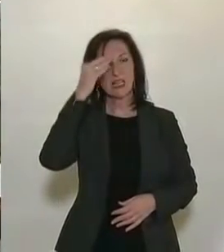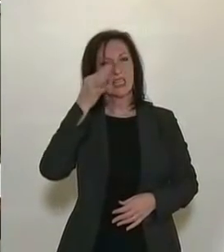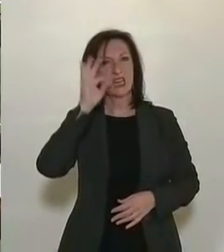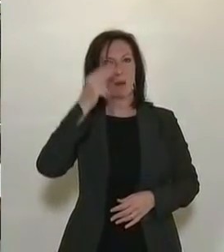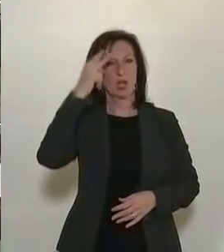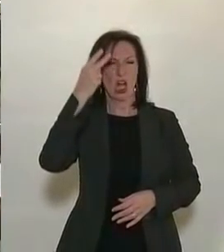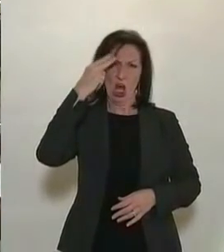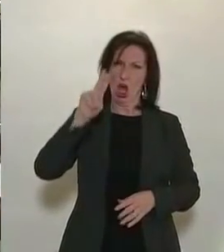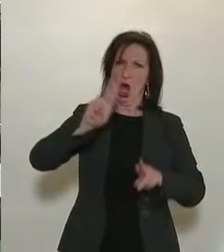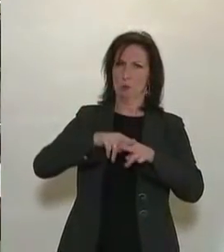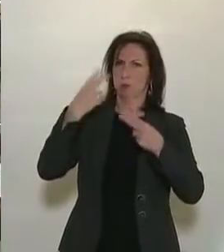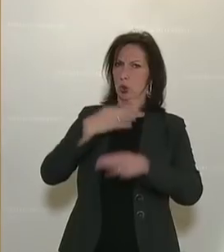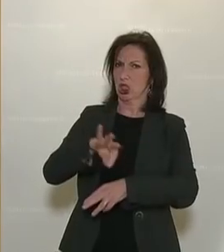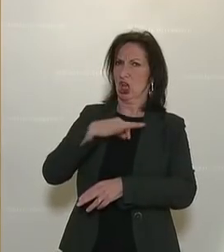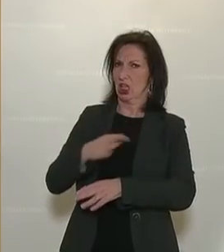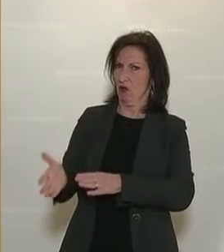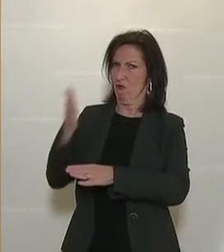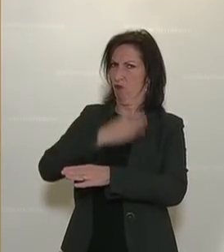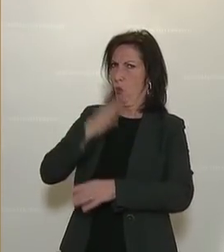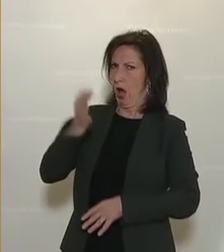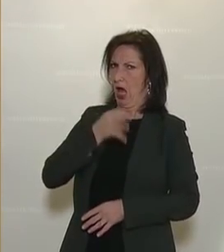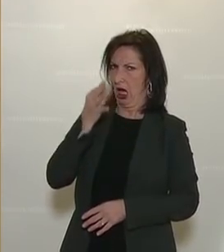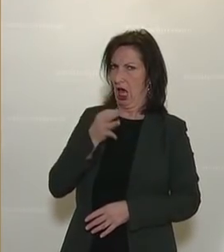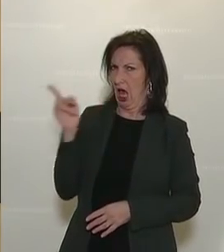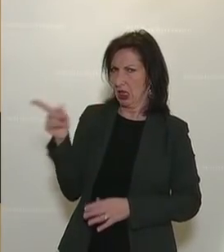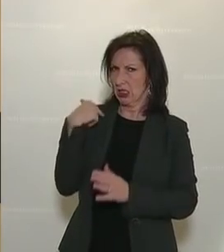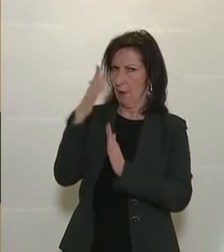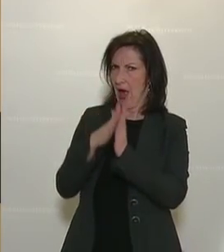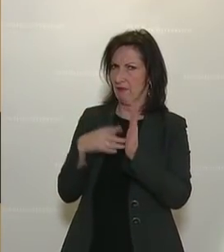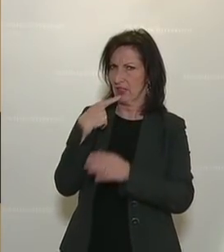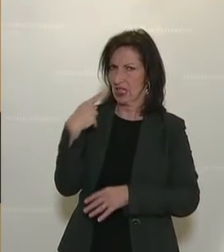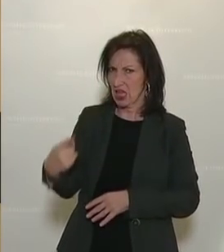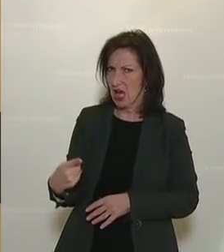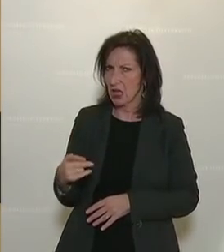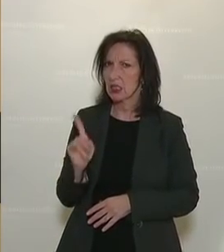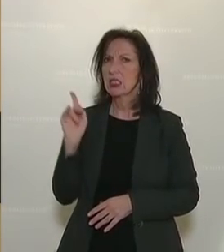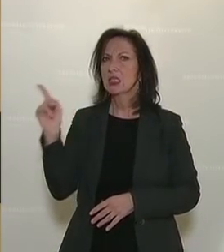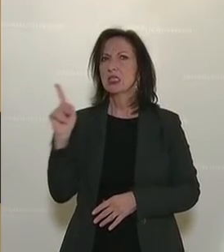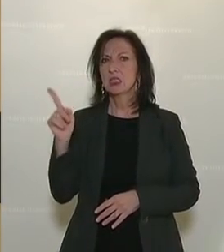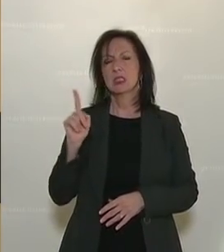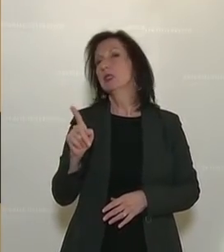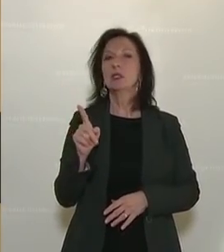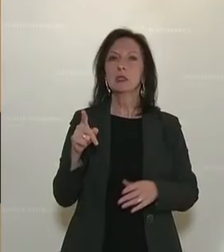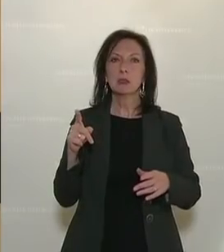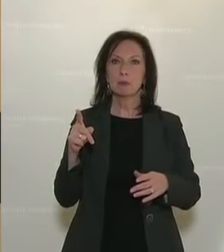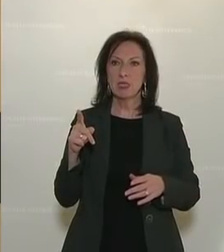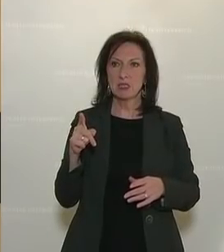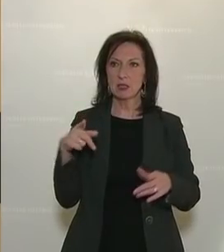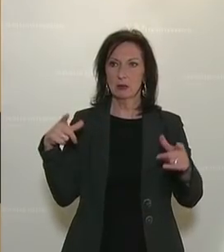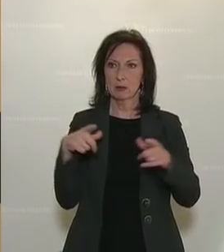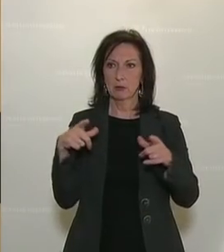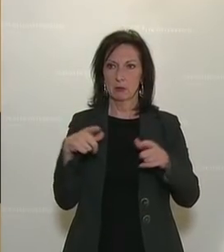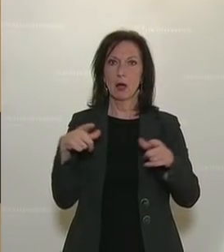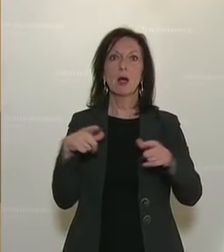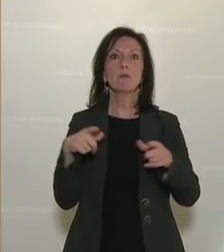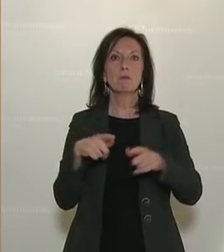Herr Bundeskanzler, Sie haben Ihre Ausführungen vorhin damit begonnen, dass Sie eine Verschwörungstheorie namens Pizzagate aus dem